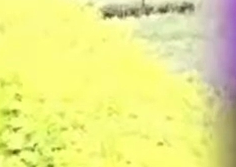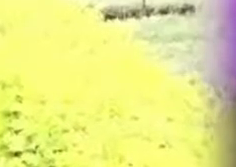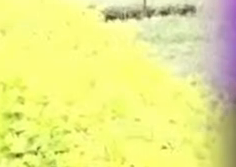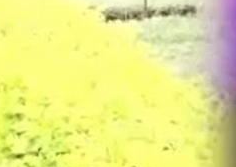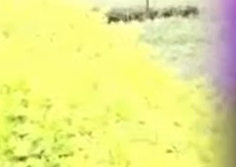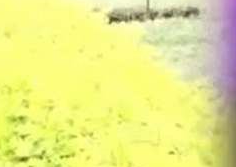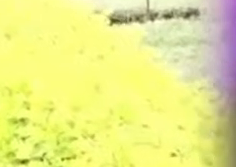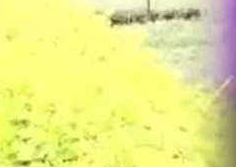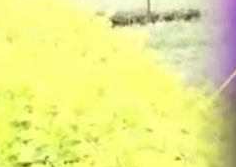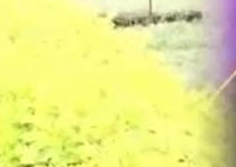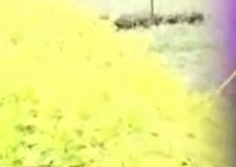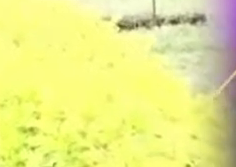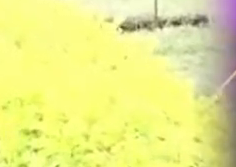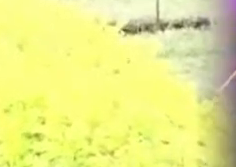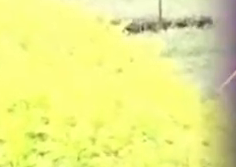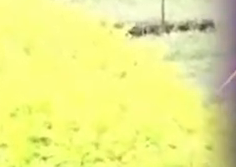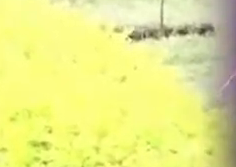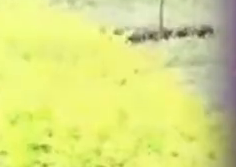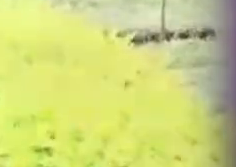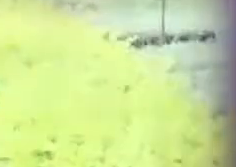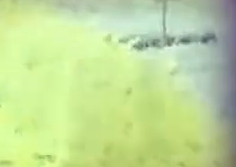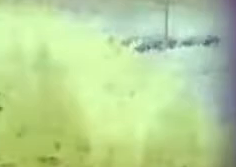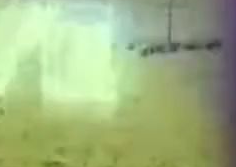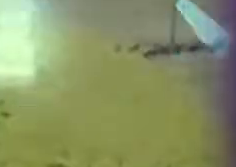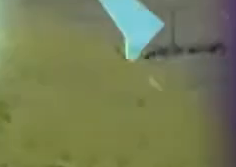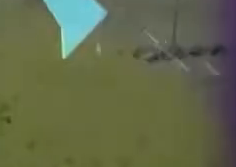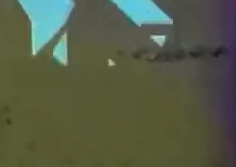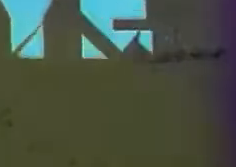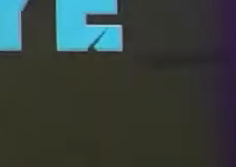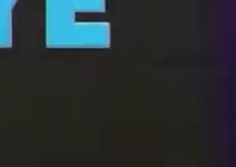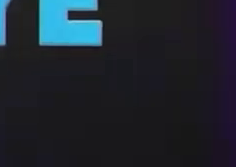Nina munene, nina muteze kumisu.